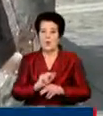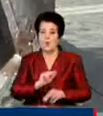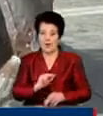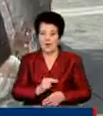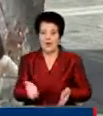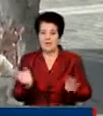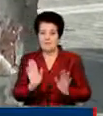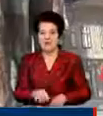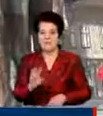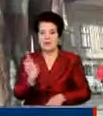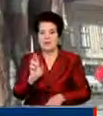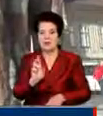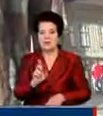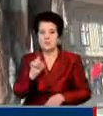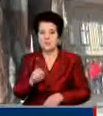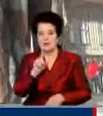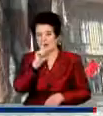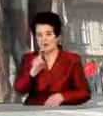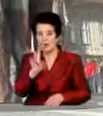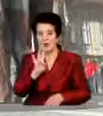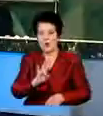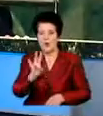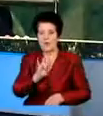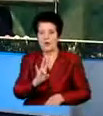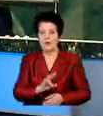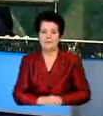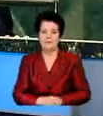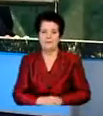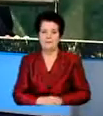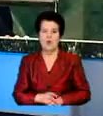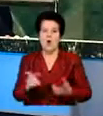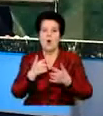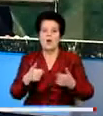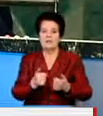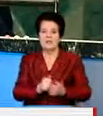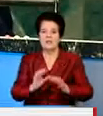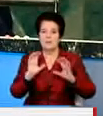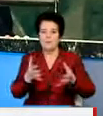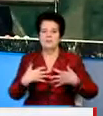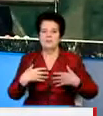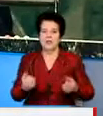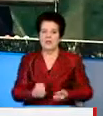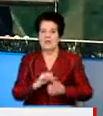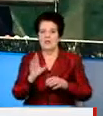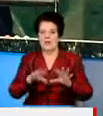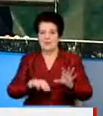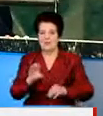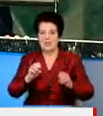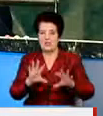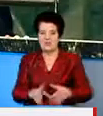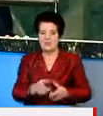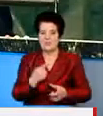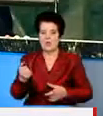unei lumi” va rămâne expusă la Brașov până la sfârșitul lunii noiembrie. Organizația Mondială a Sănătății a reconsiderat decizia